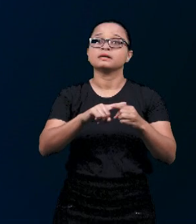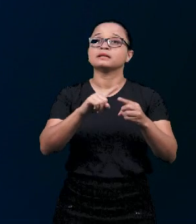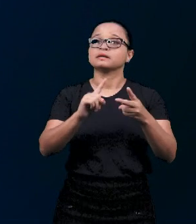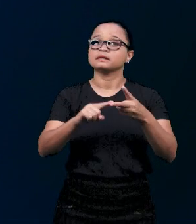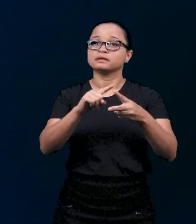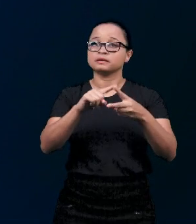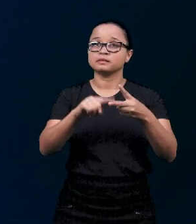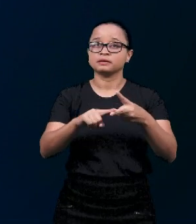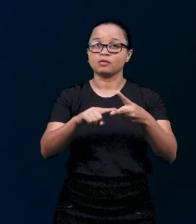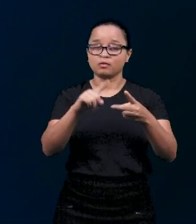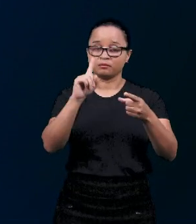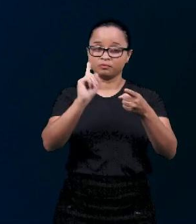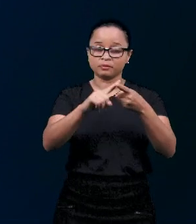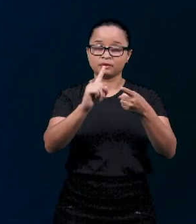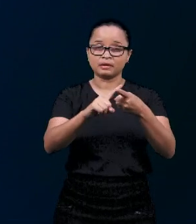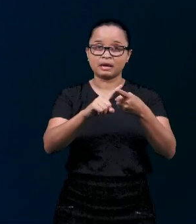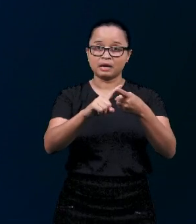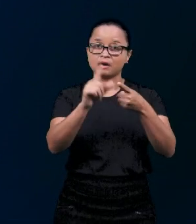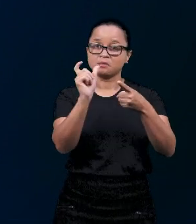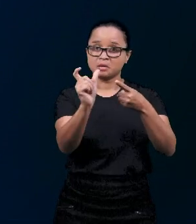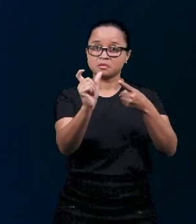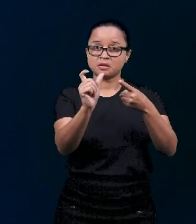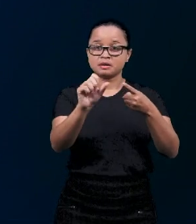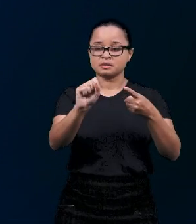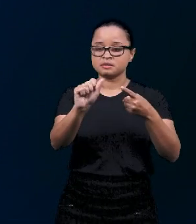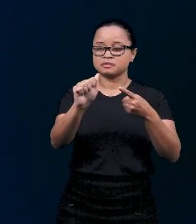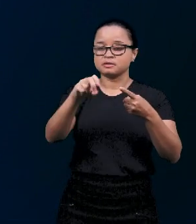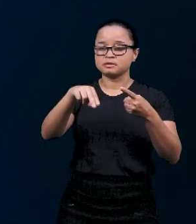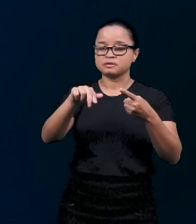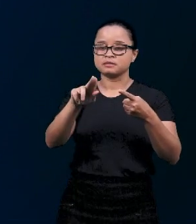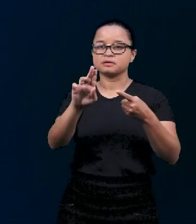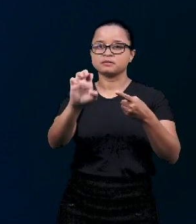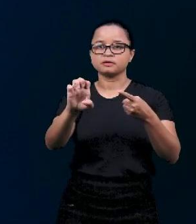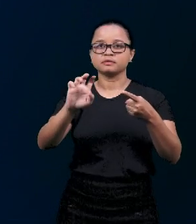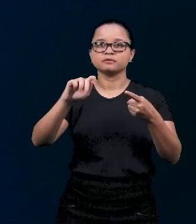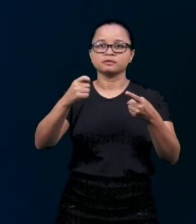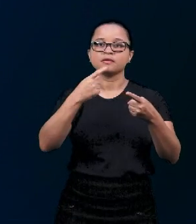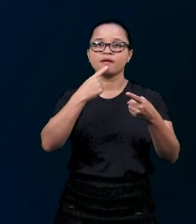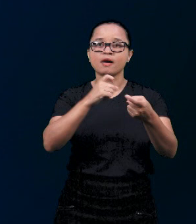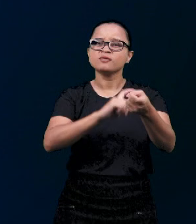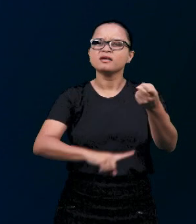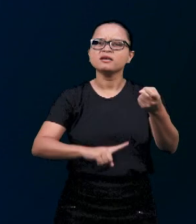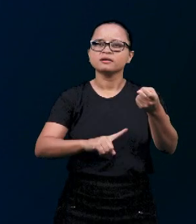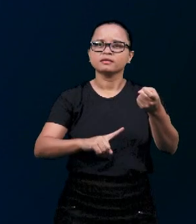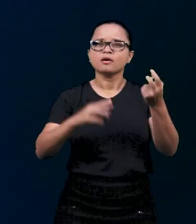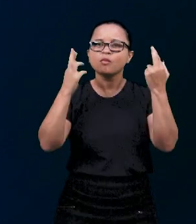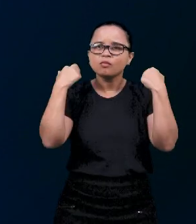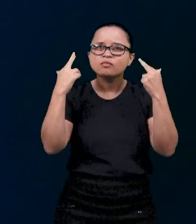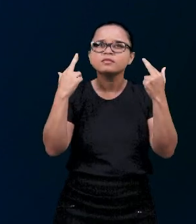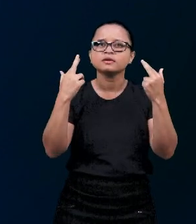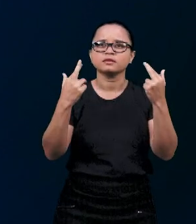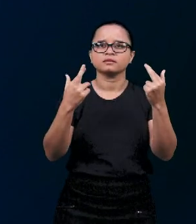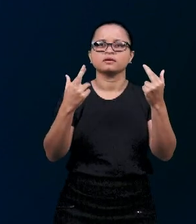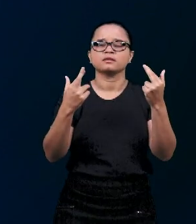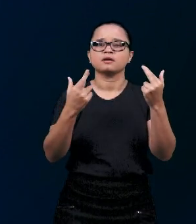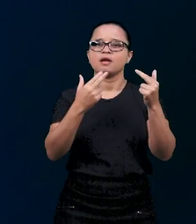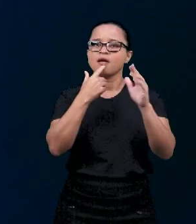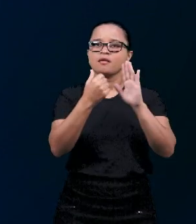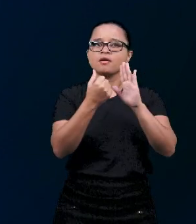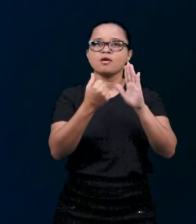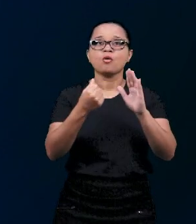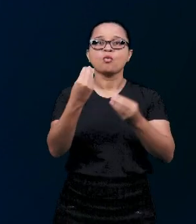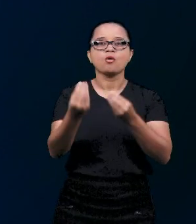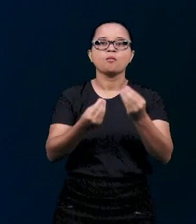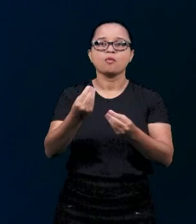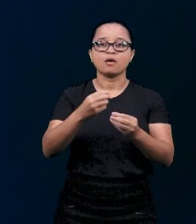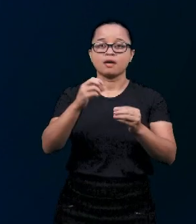premier mot est le sang de l'agneau, selon nous lisons 1 Jean chapitre 1, verset 7, qui